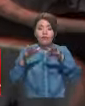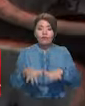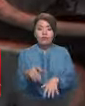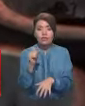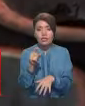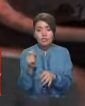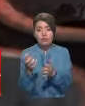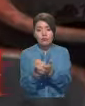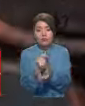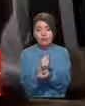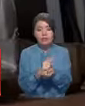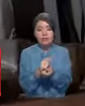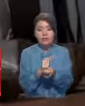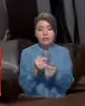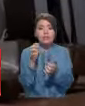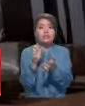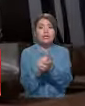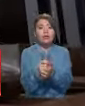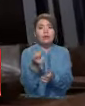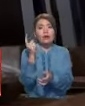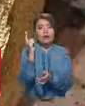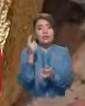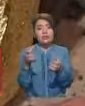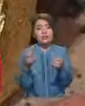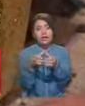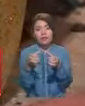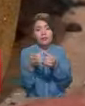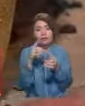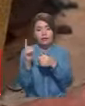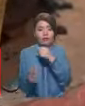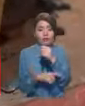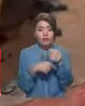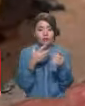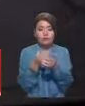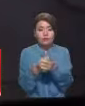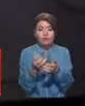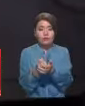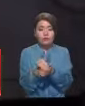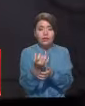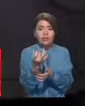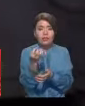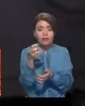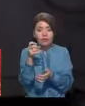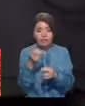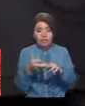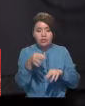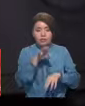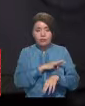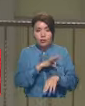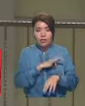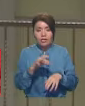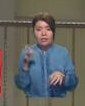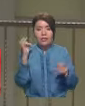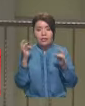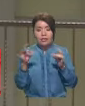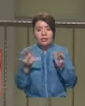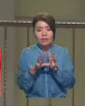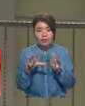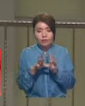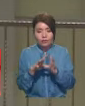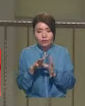Его реализацией будет заниматься отечественная компания. Конечным продуктом станет сплав доре, который используется в радиоэлектронике. У нас